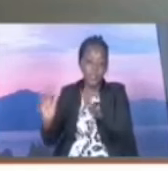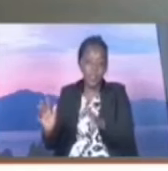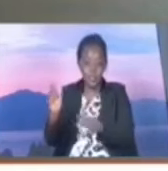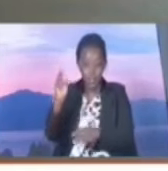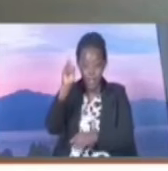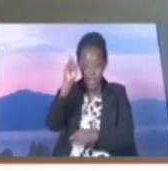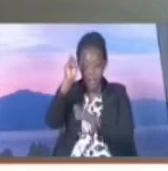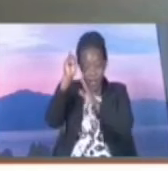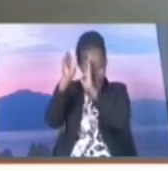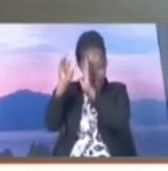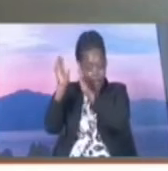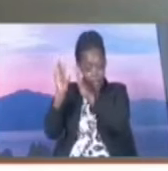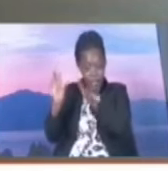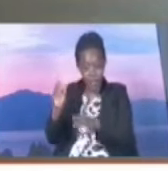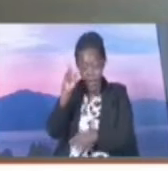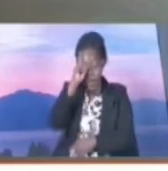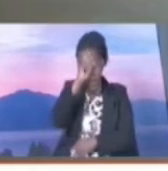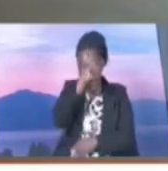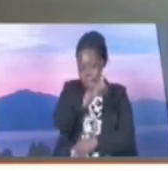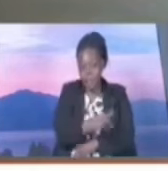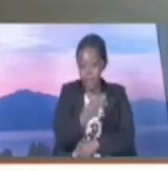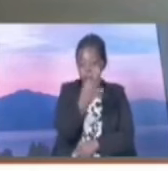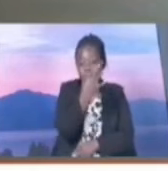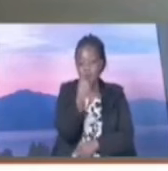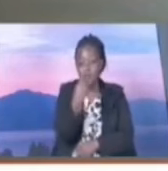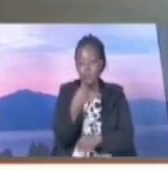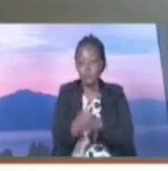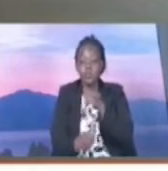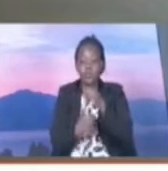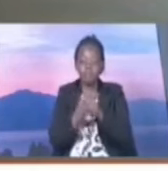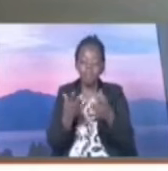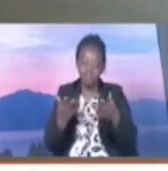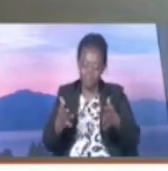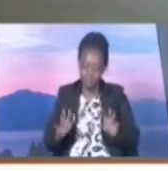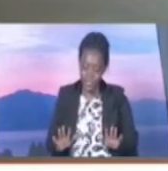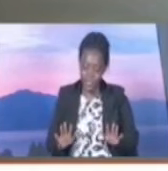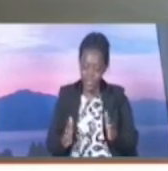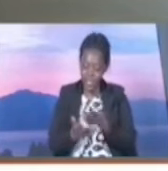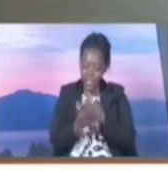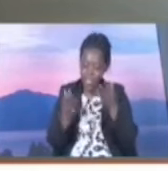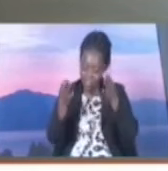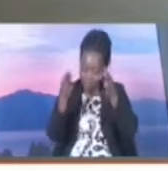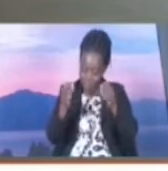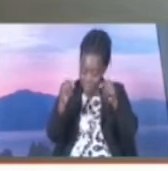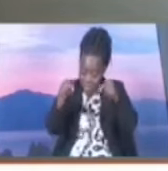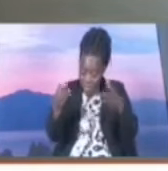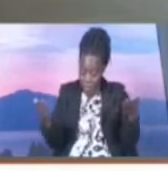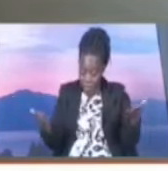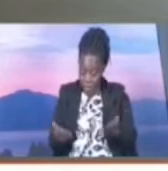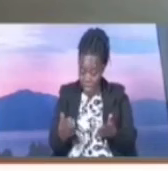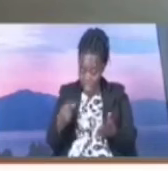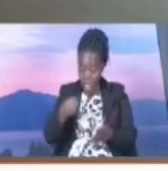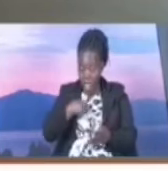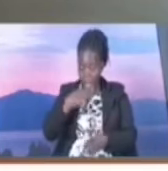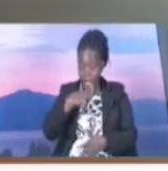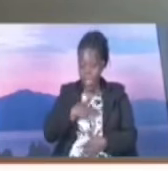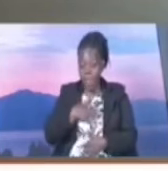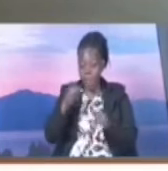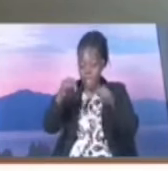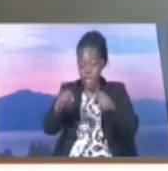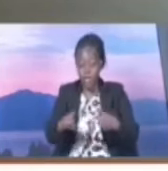ga Ssaabasajja ag'omulundi ogwasatu mu ogumu ziwedde. Buli kintu kyonna wano wendi ku lutikko ey'omutukuvu